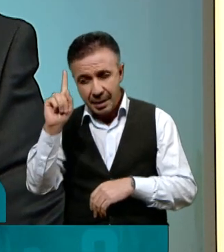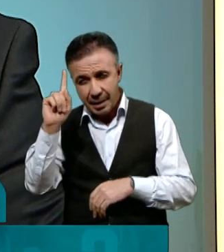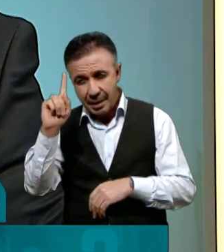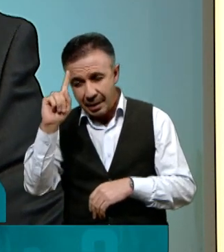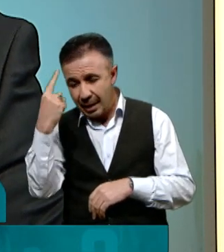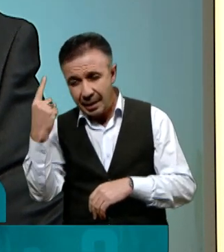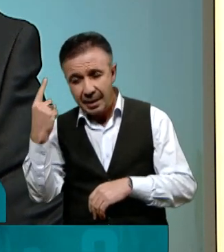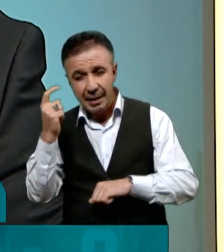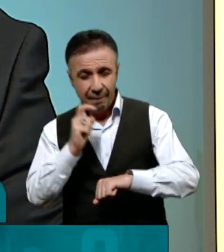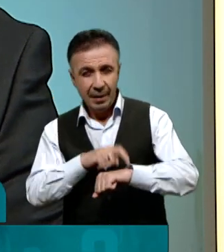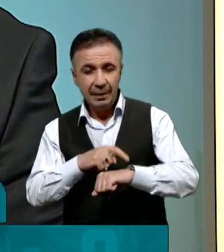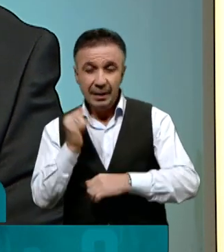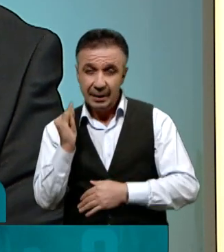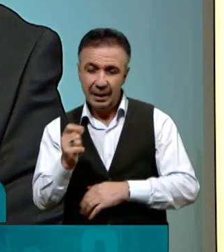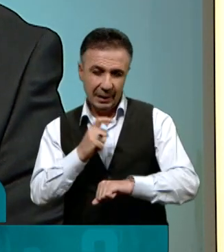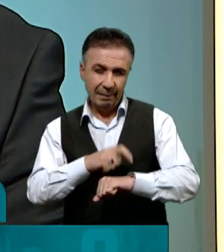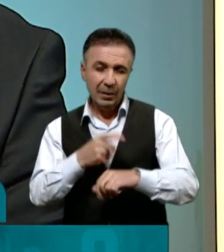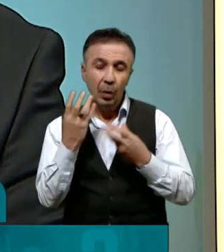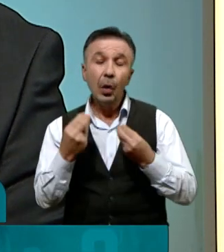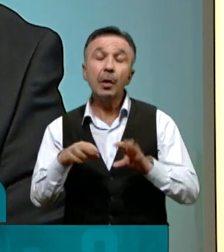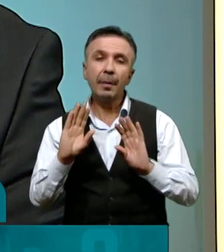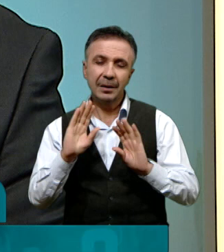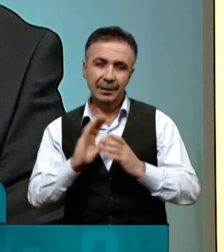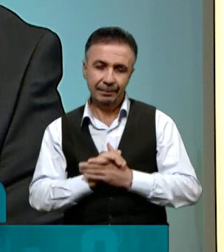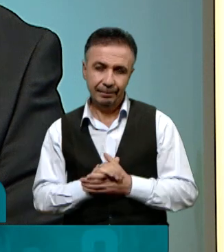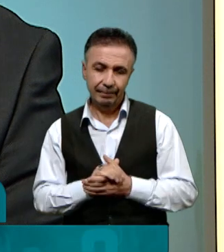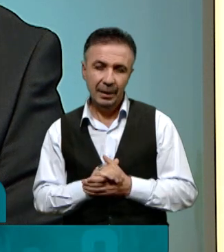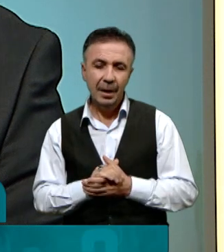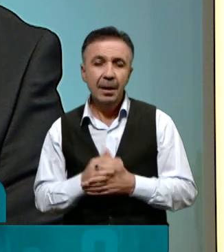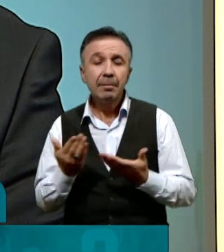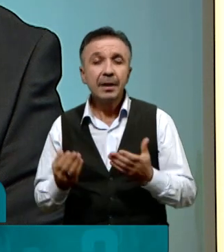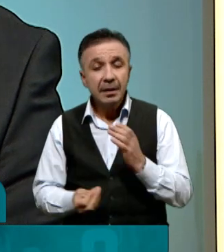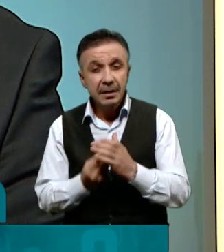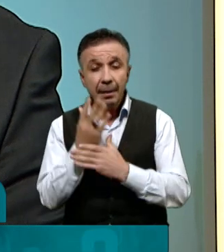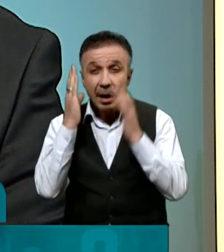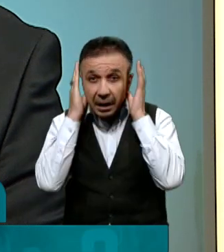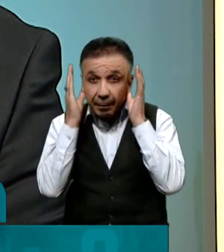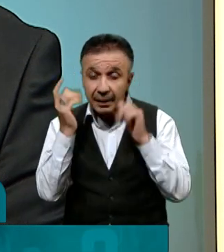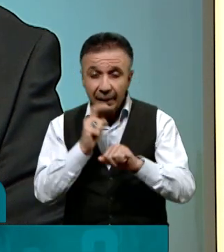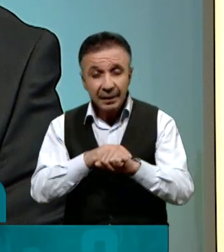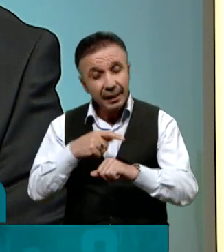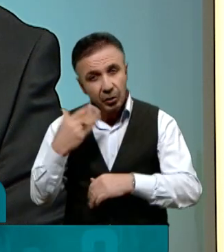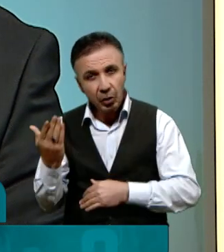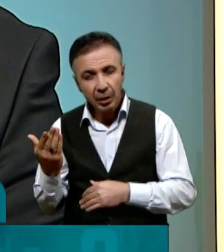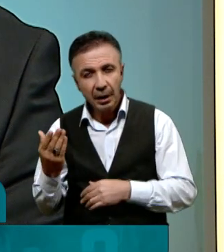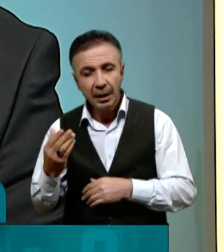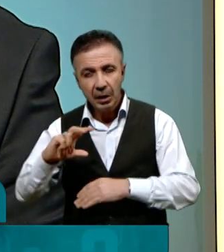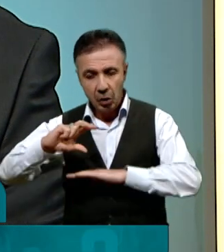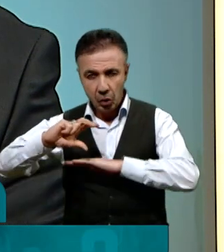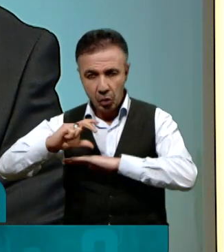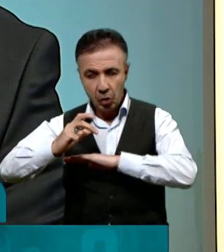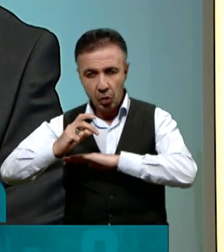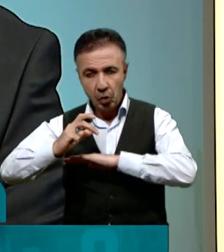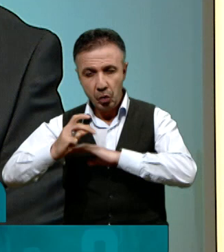vakti olmaması. Hı hı. Yani o engel var. Peki sabah namazı vaktinden sonra artık ne oluyor? Güneş doğuyor. Yani kerahat